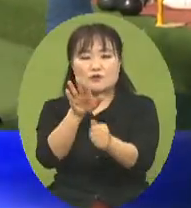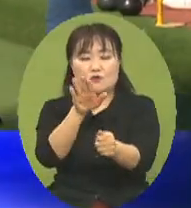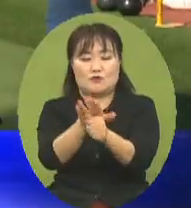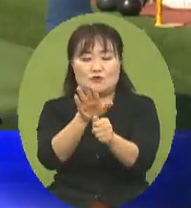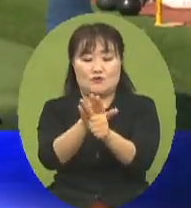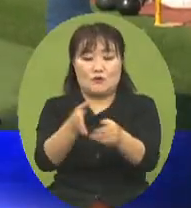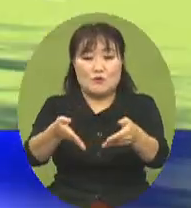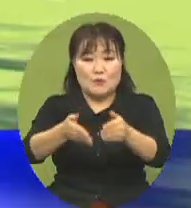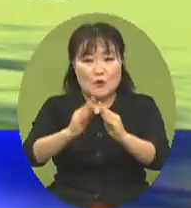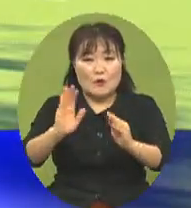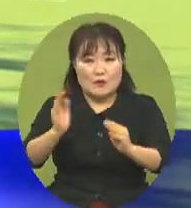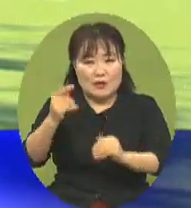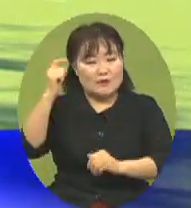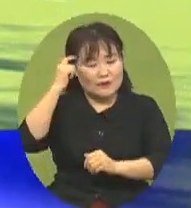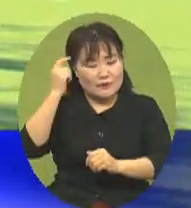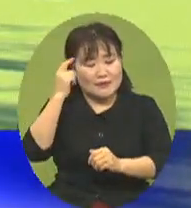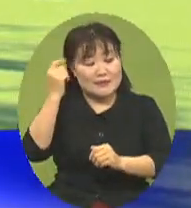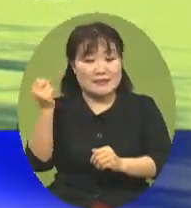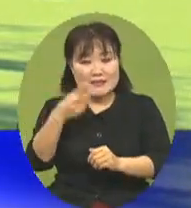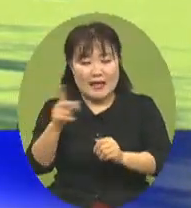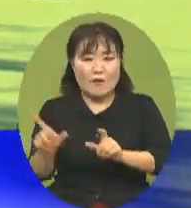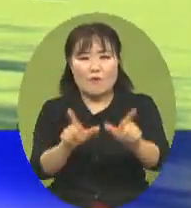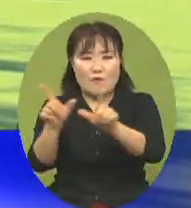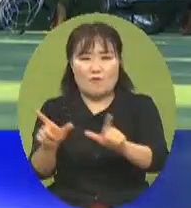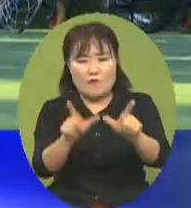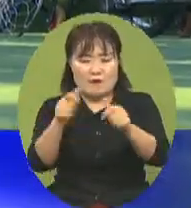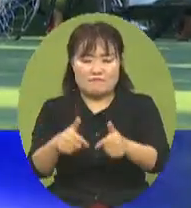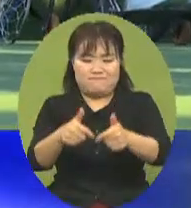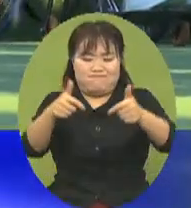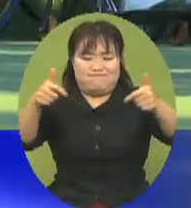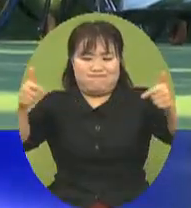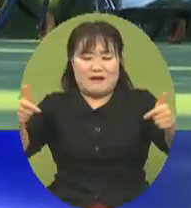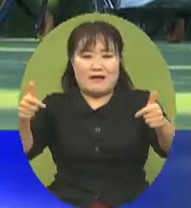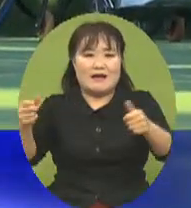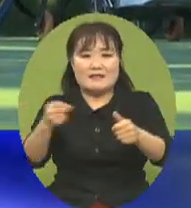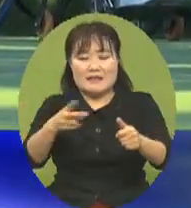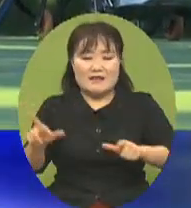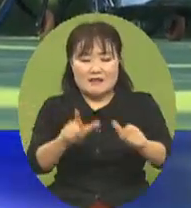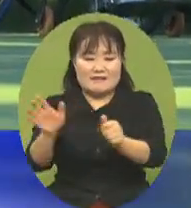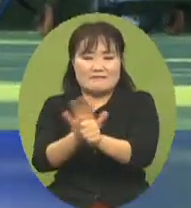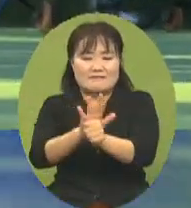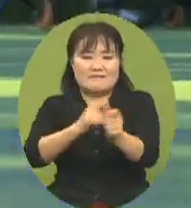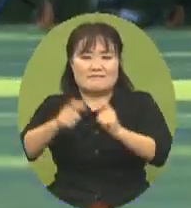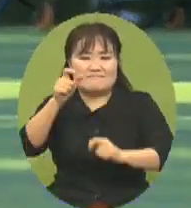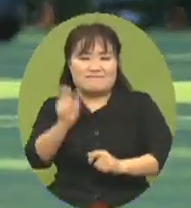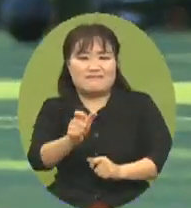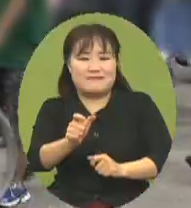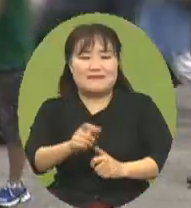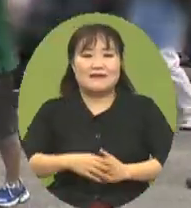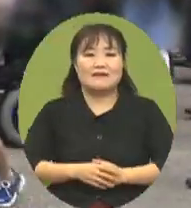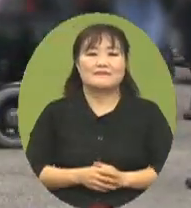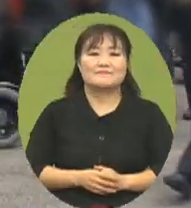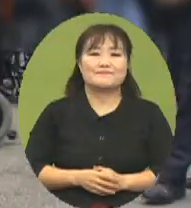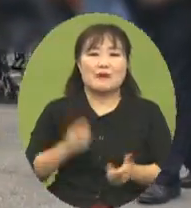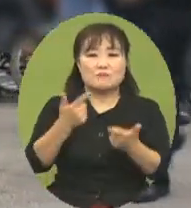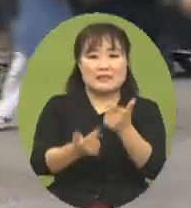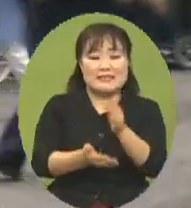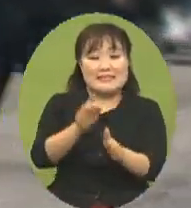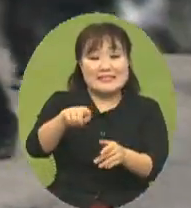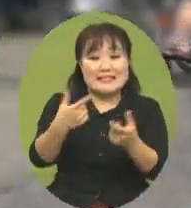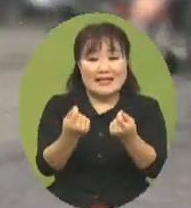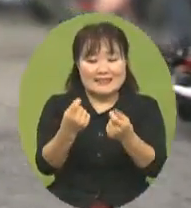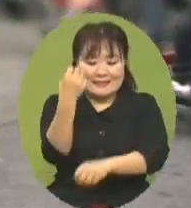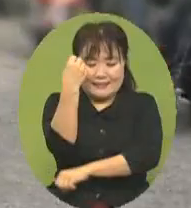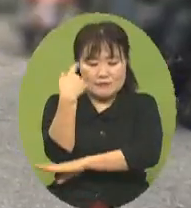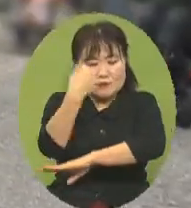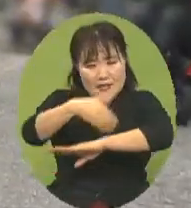체계가 구축되며 정신재활시설을 확충하고 재활 서비스는 더욱 강화해 나갑니다. 부산시는 이